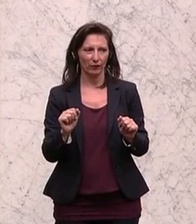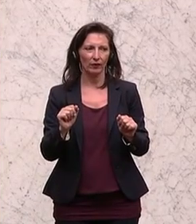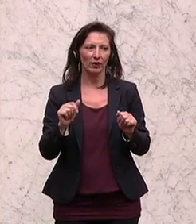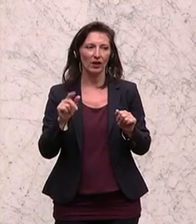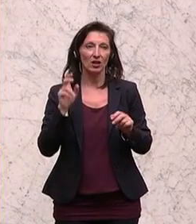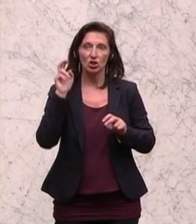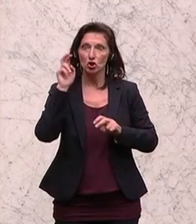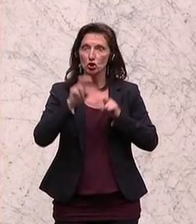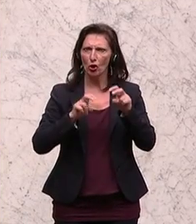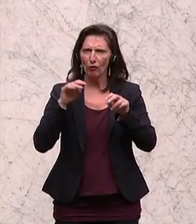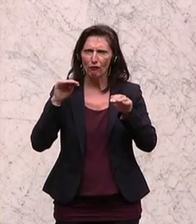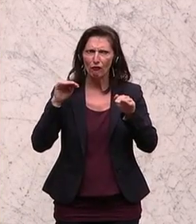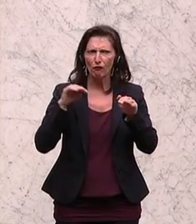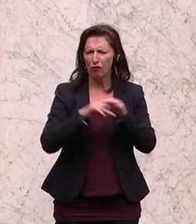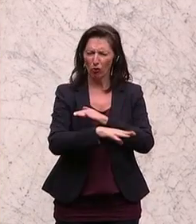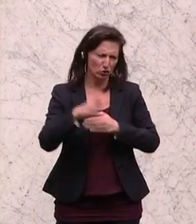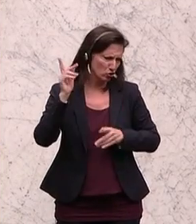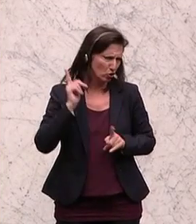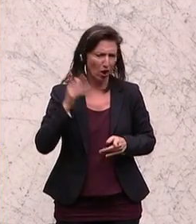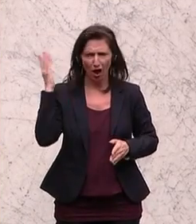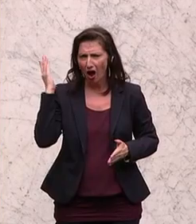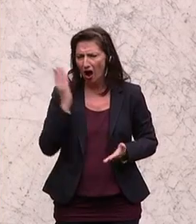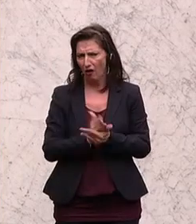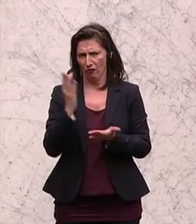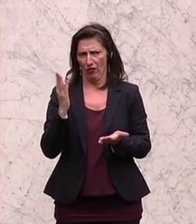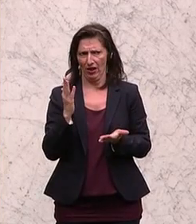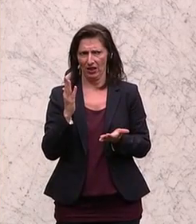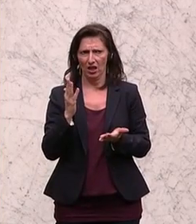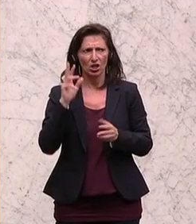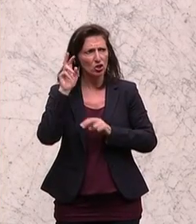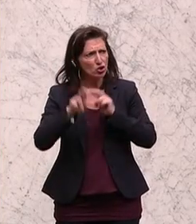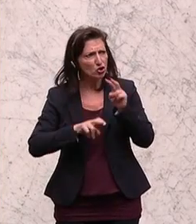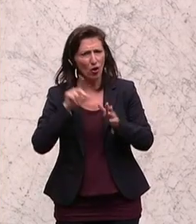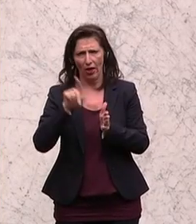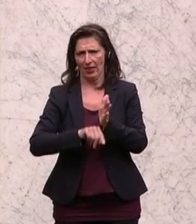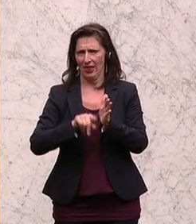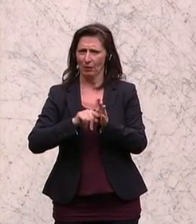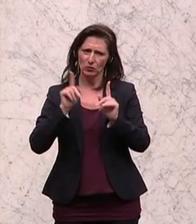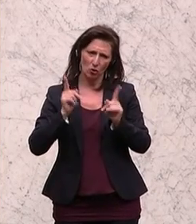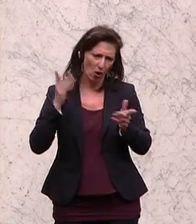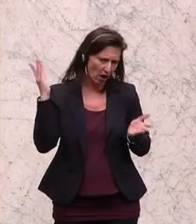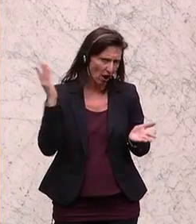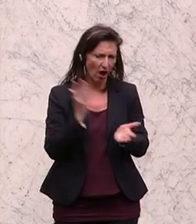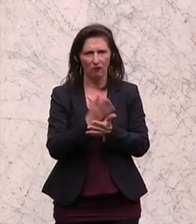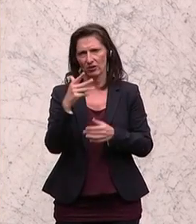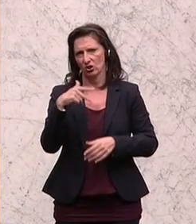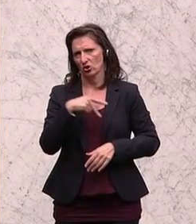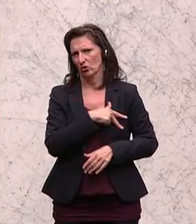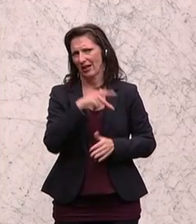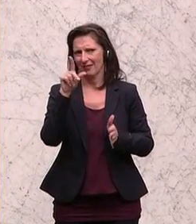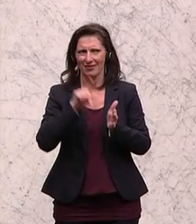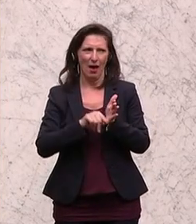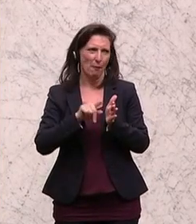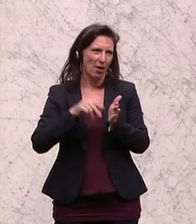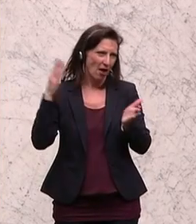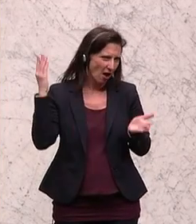Schluss mit Steuerflucht und Steuerdumping, Schluss mit dem vielfachen Sozialdumping, gleicher Lohn